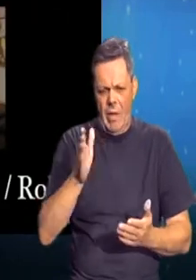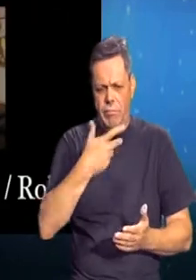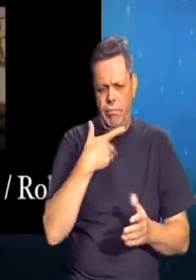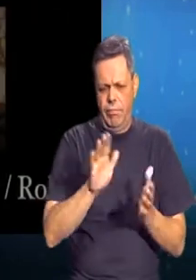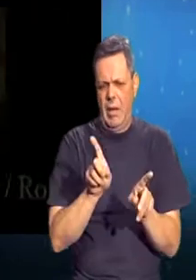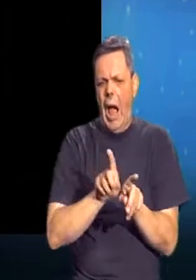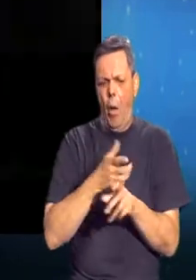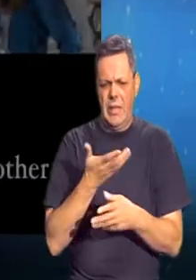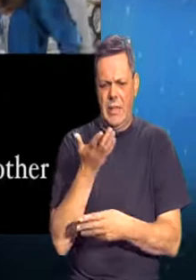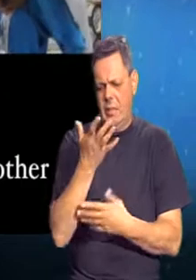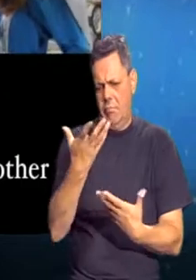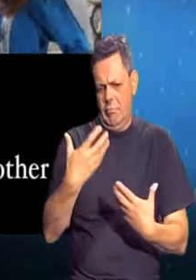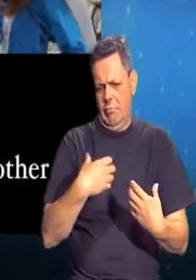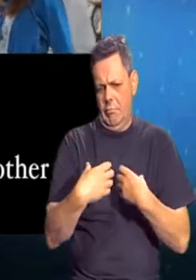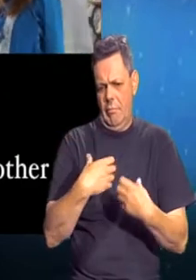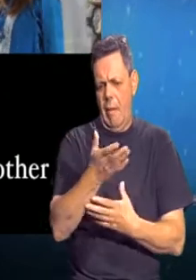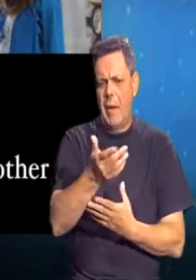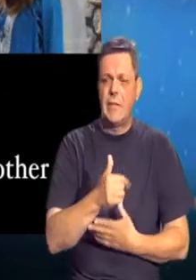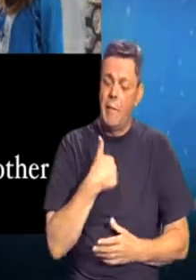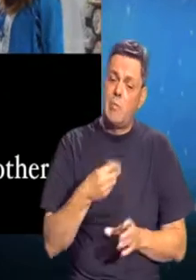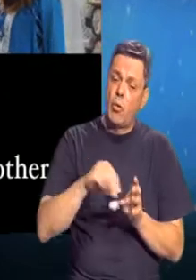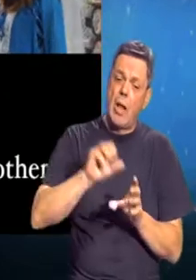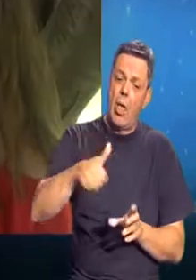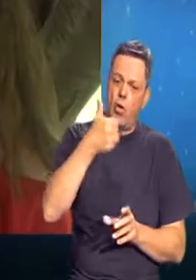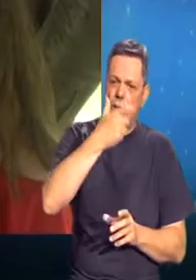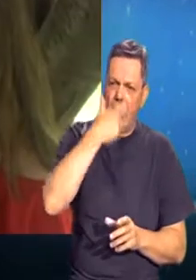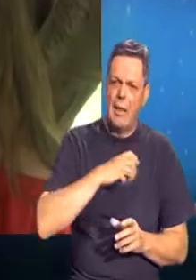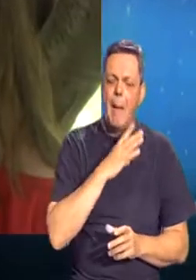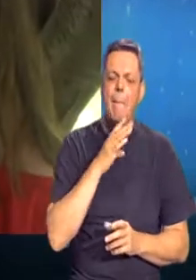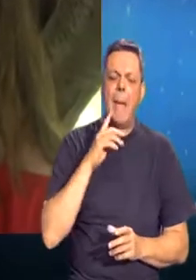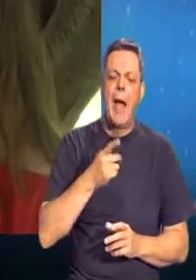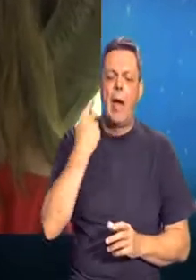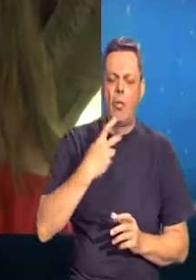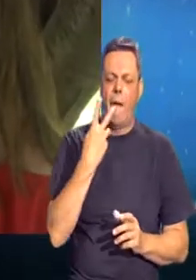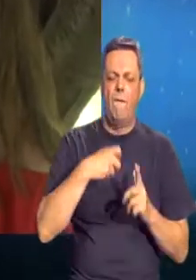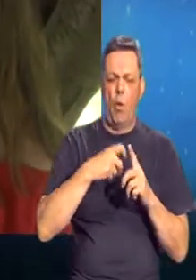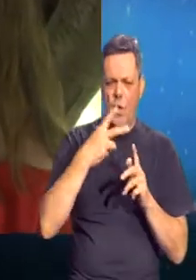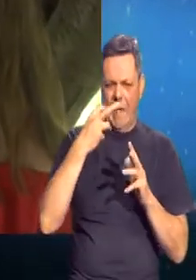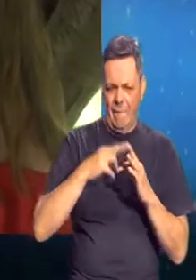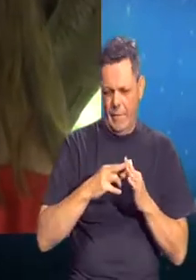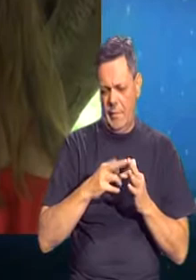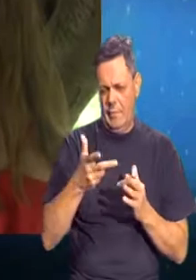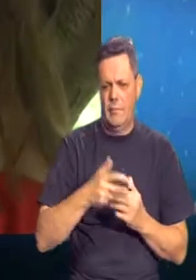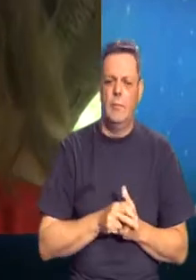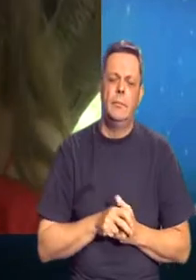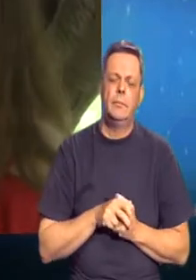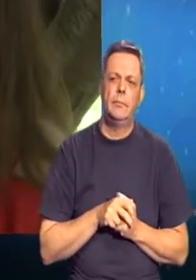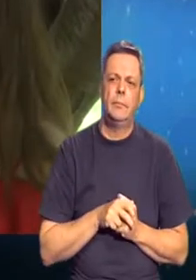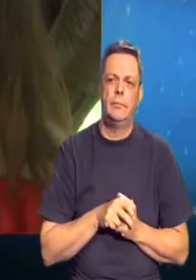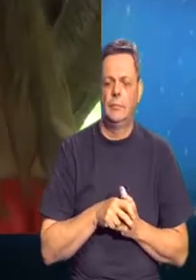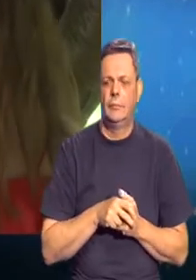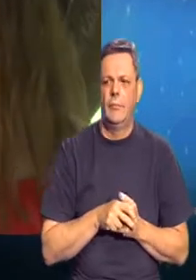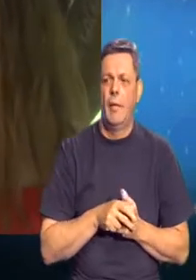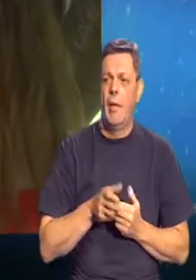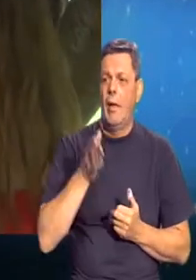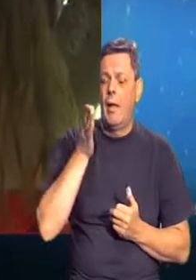iz predstave, ali dodali smo još jedan lik, majke od Vukosava, koju je evo glumila Lea.